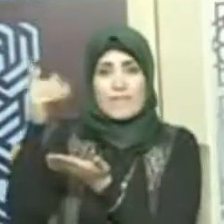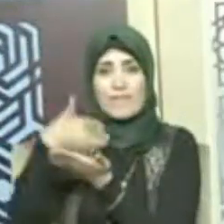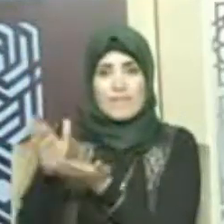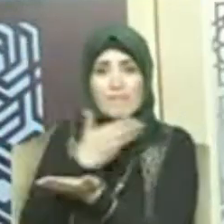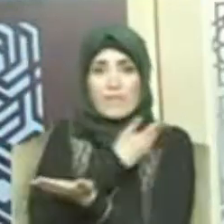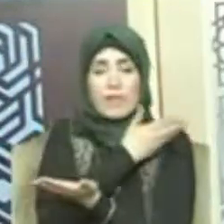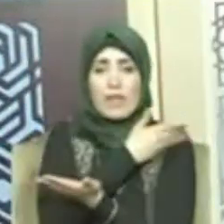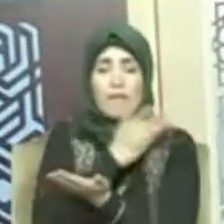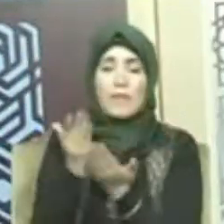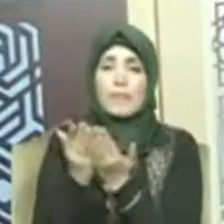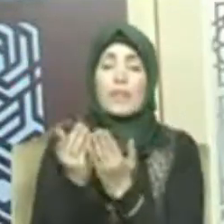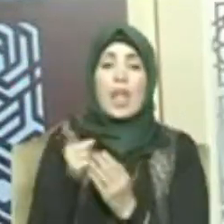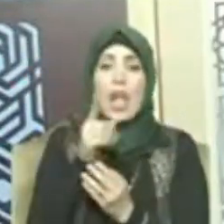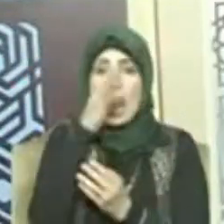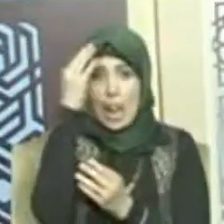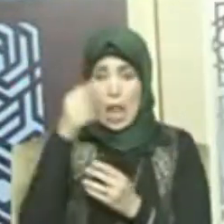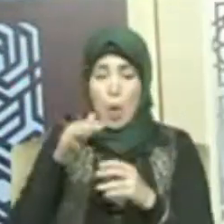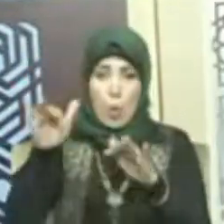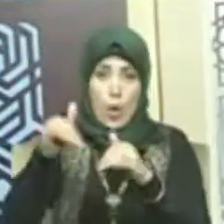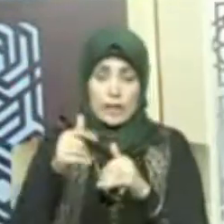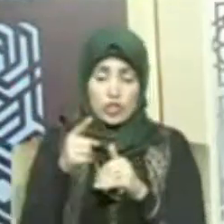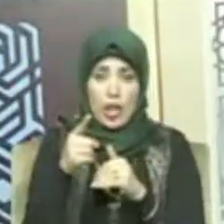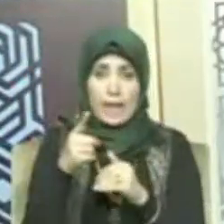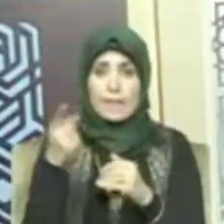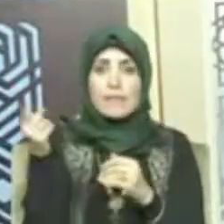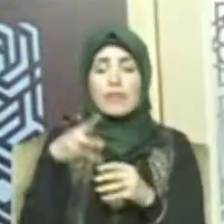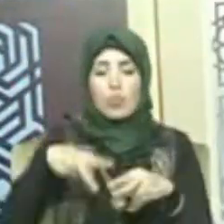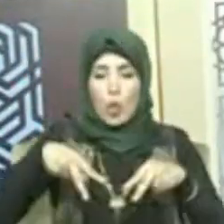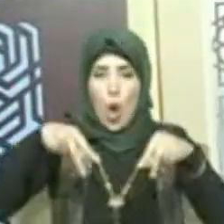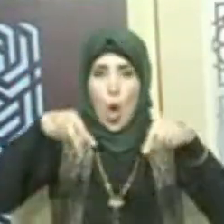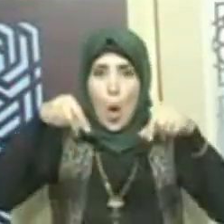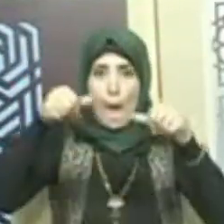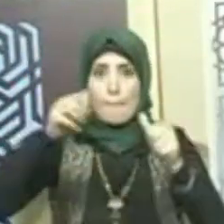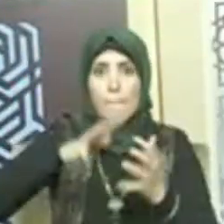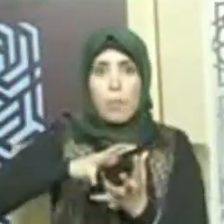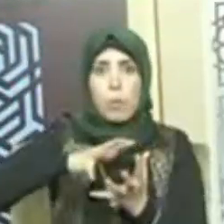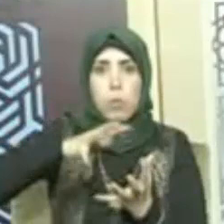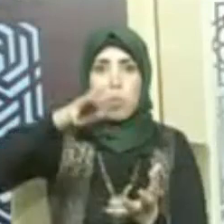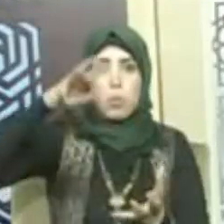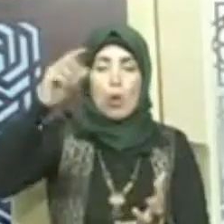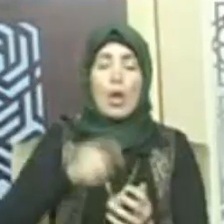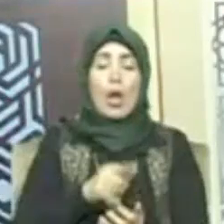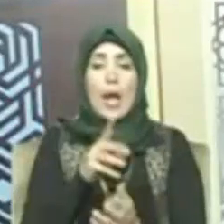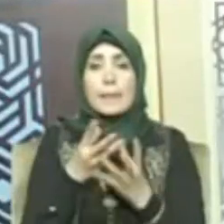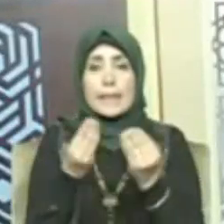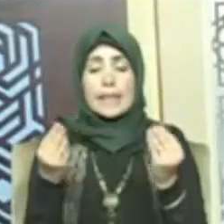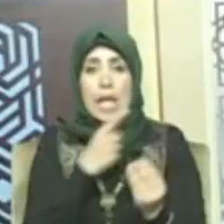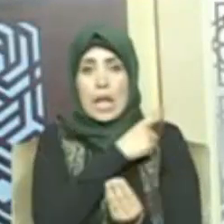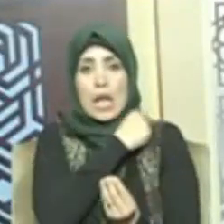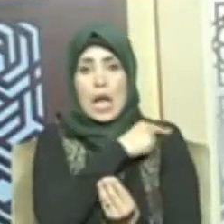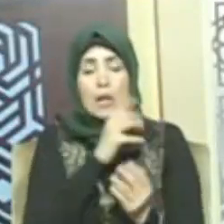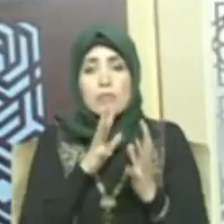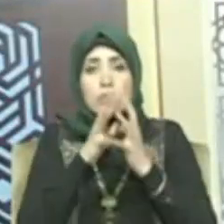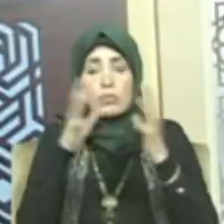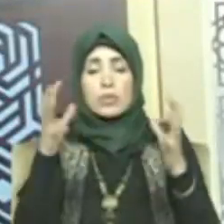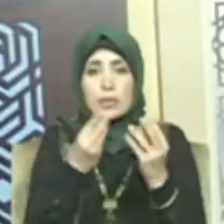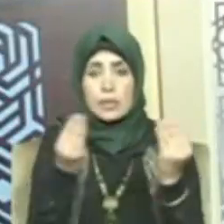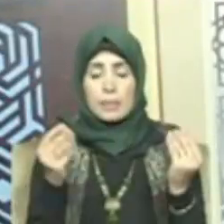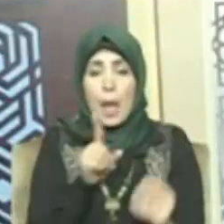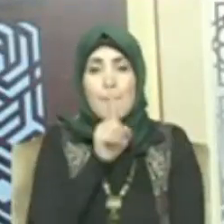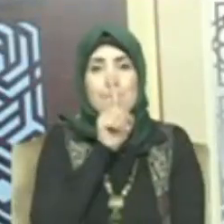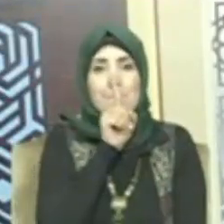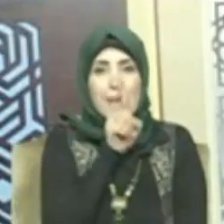آدم لو جئتني بقهاب الأرض خطايا لا تشرك بي شيئا